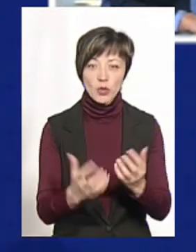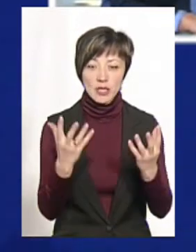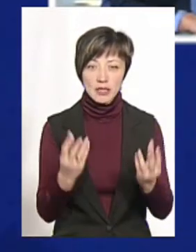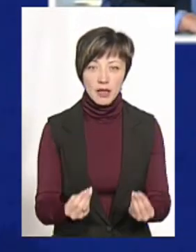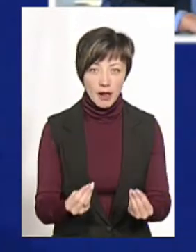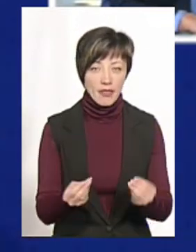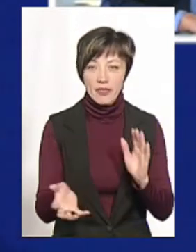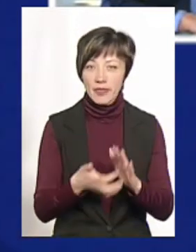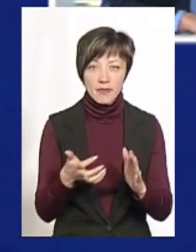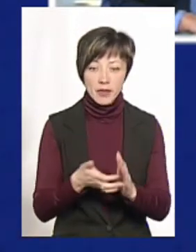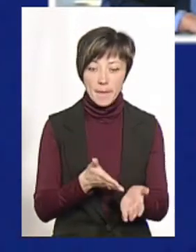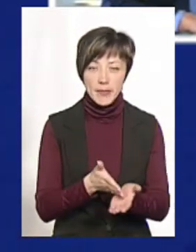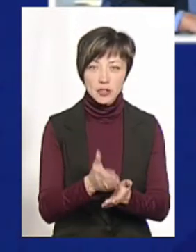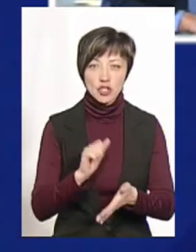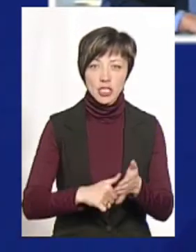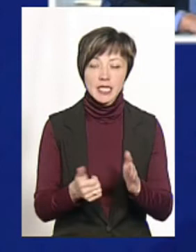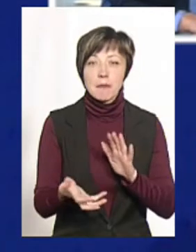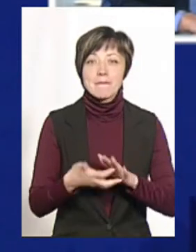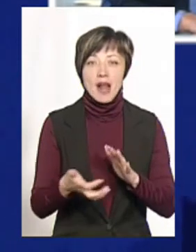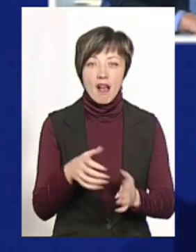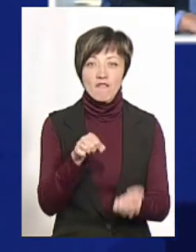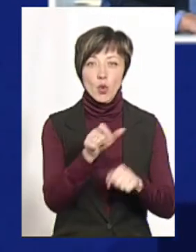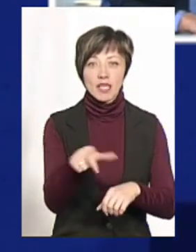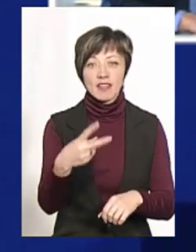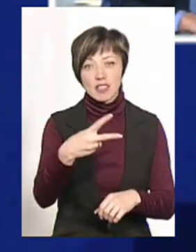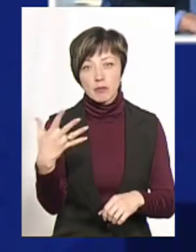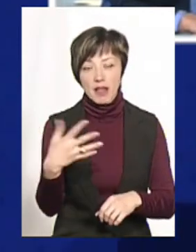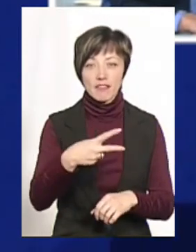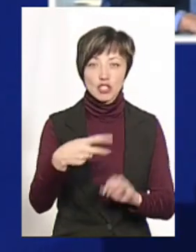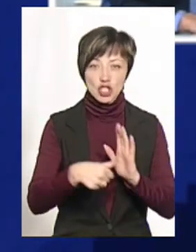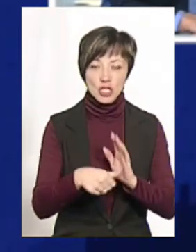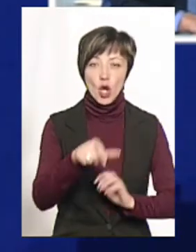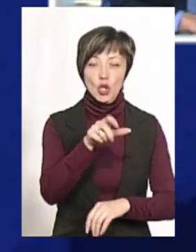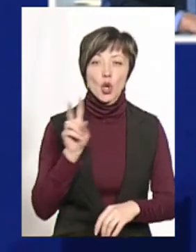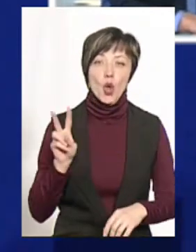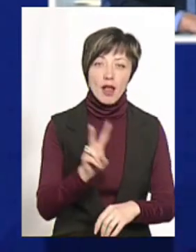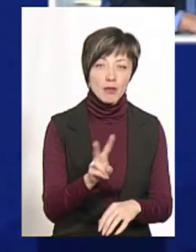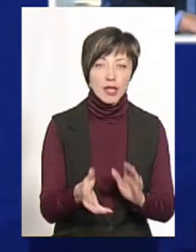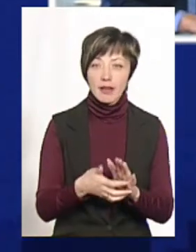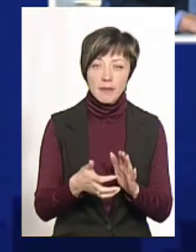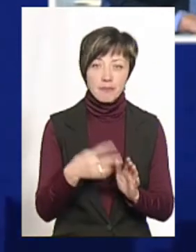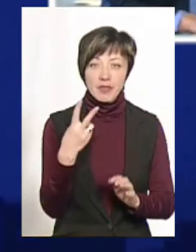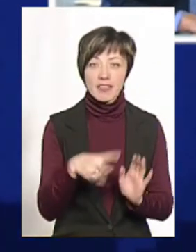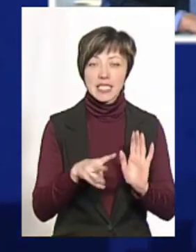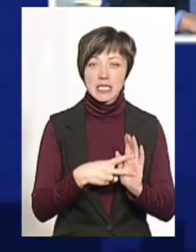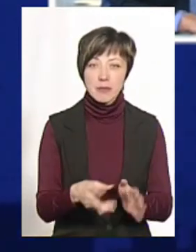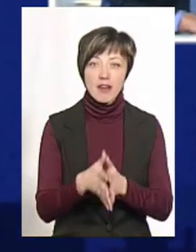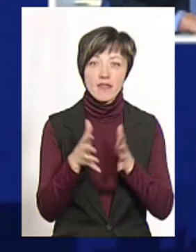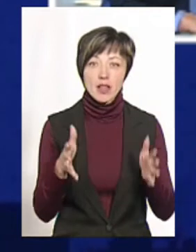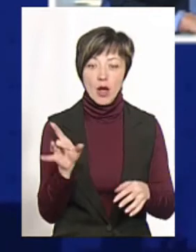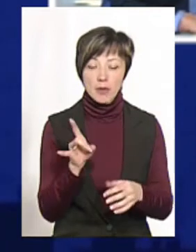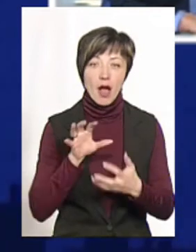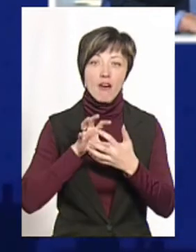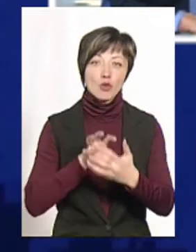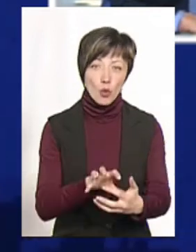на маршрути не виходить через брак водіїв 25-26 тролейбусів, не виходить 27